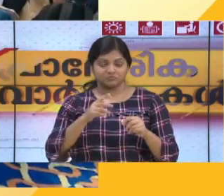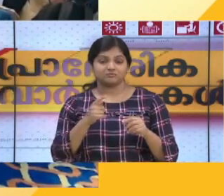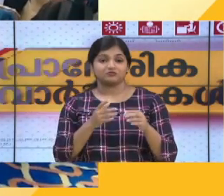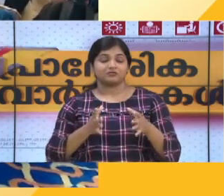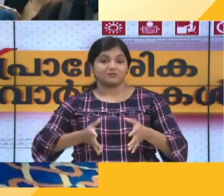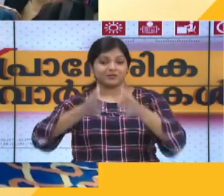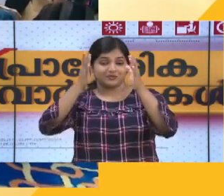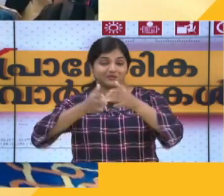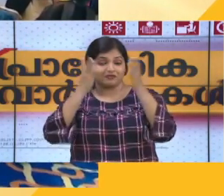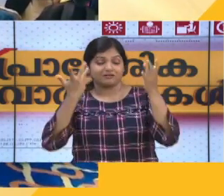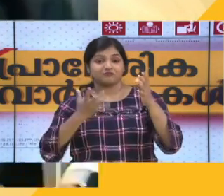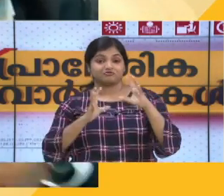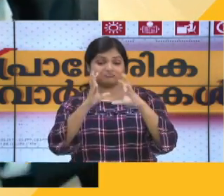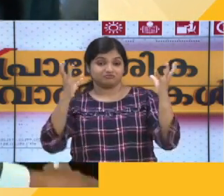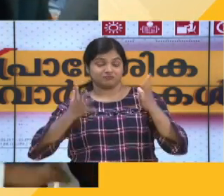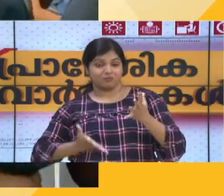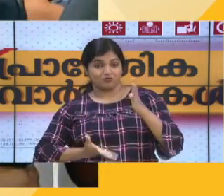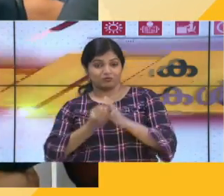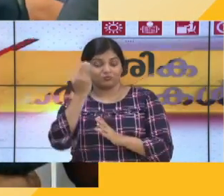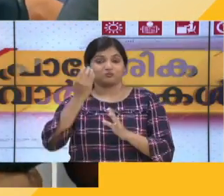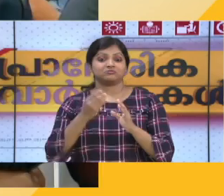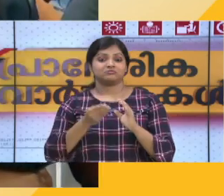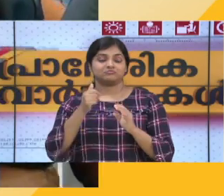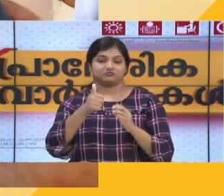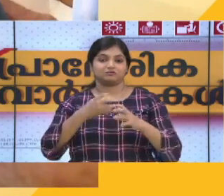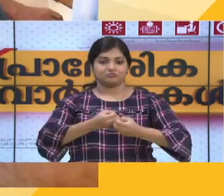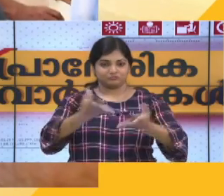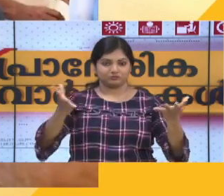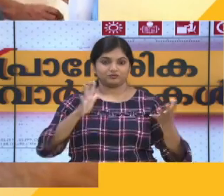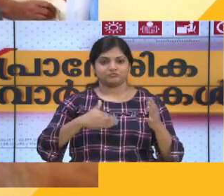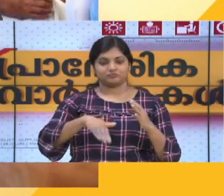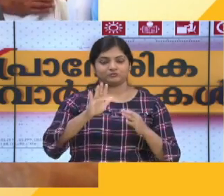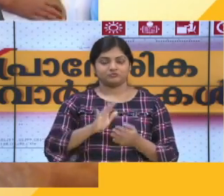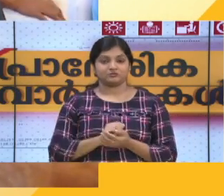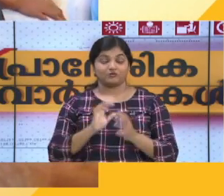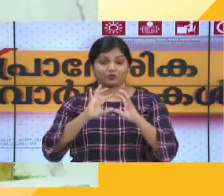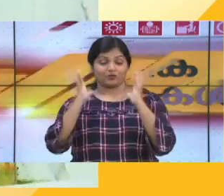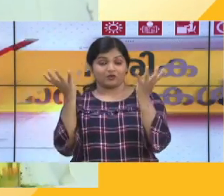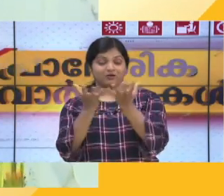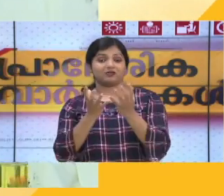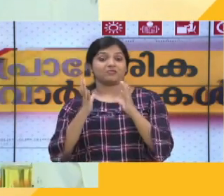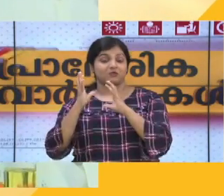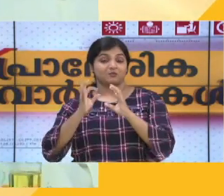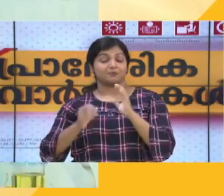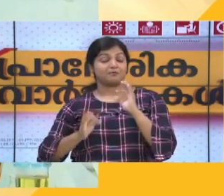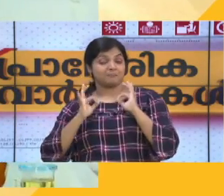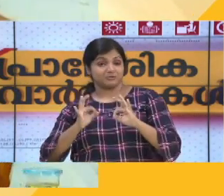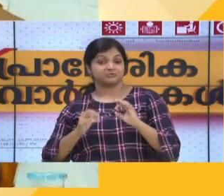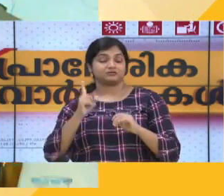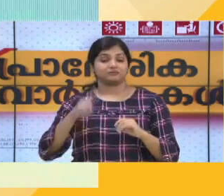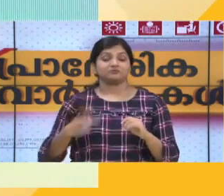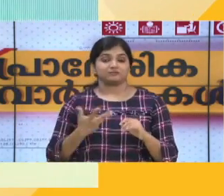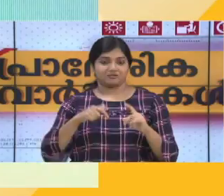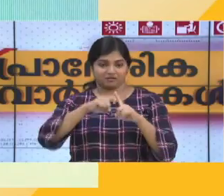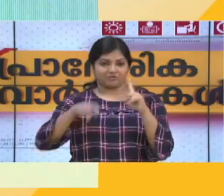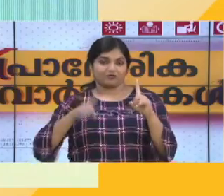തെങ്ങിൻ തൈകൾ സംസ്ഥാനത്തെ എല്ലാ വാർഡുകളിലും ഉടൻ വിതരണം ചെയ്യും. ലോകത്തിലെ തന്നെ ഏറ്റവും നല്ല തേങ്ങ കേരളത്തിൻ്റെതാകണമെന്നതാണ് ഇതിലൂടെ ലക്ഷ്യമിടുന്നത്.